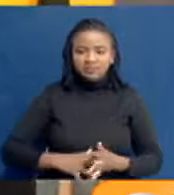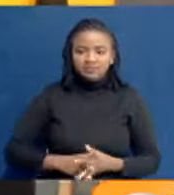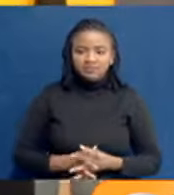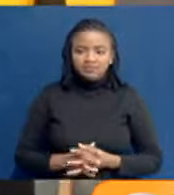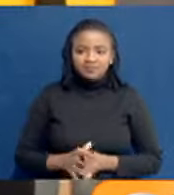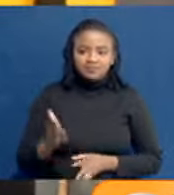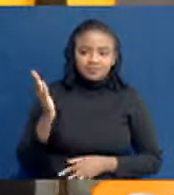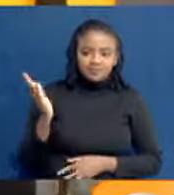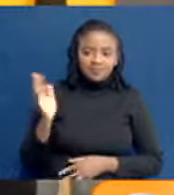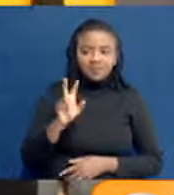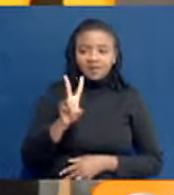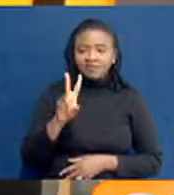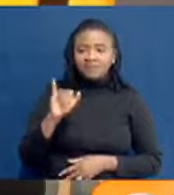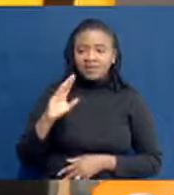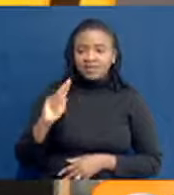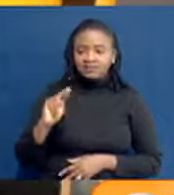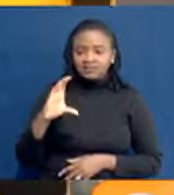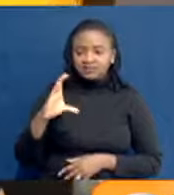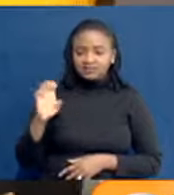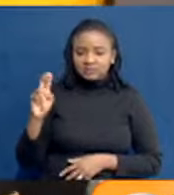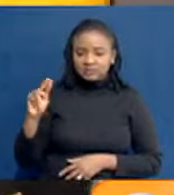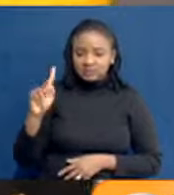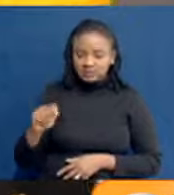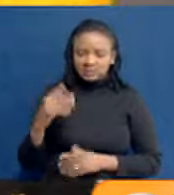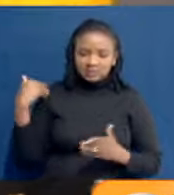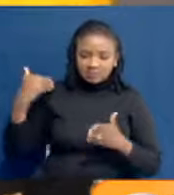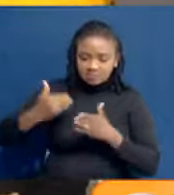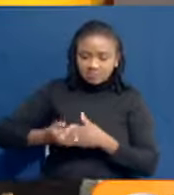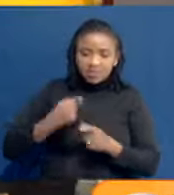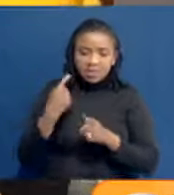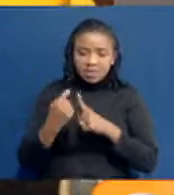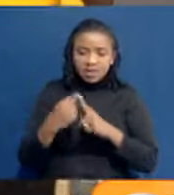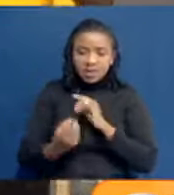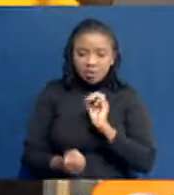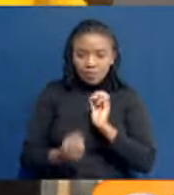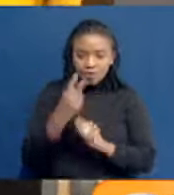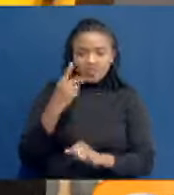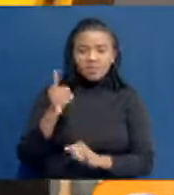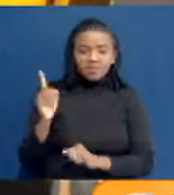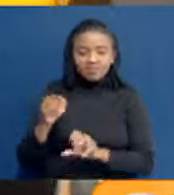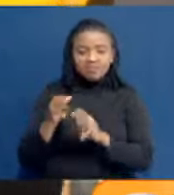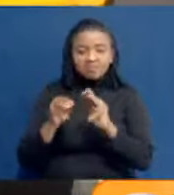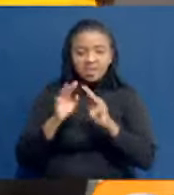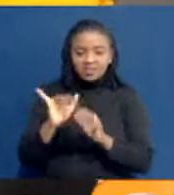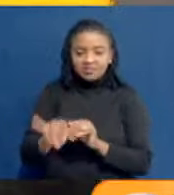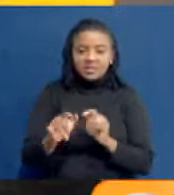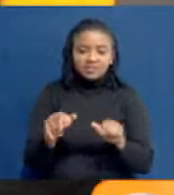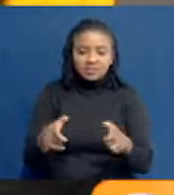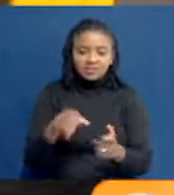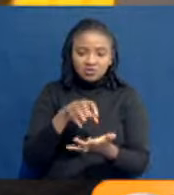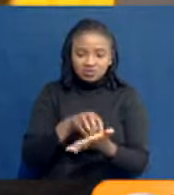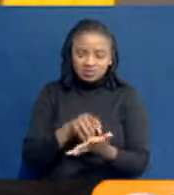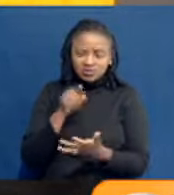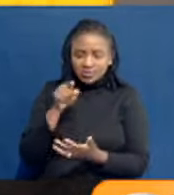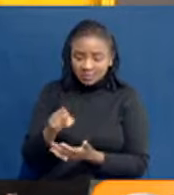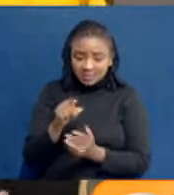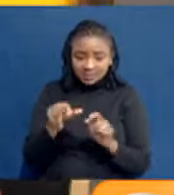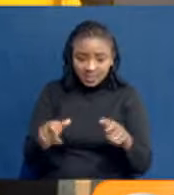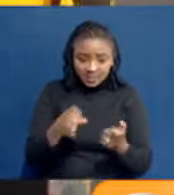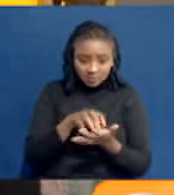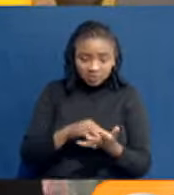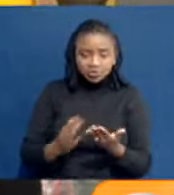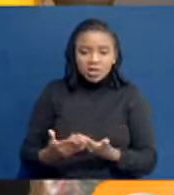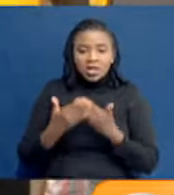Na katika muda wa miaka 12 ambayo Vuka imekuwa, imeweza kuwa na mchango mkubwa kwenye jamii hii ya Maragoli,